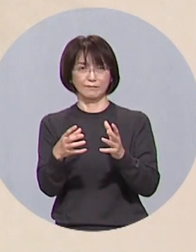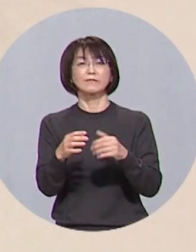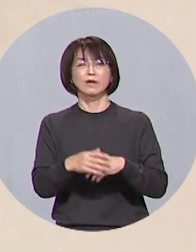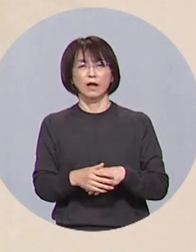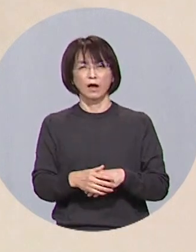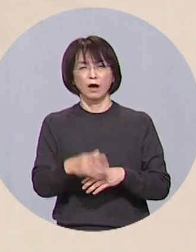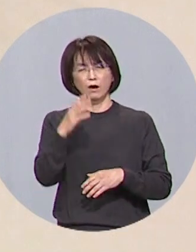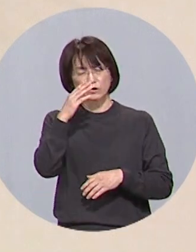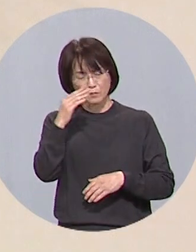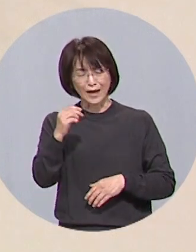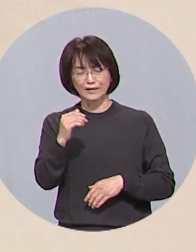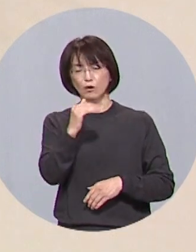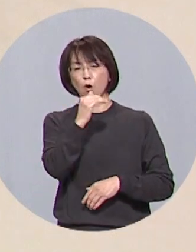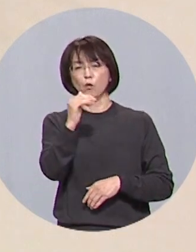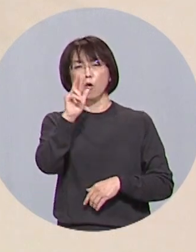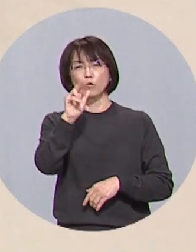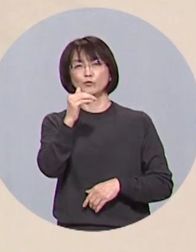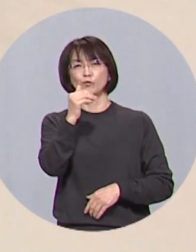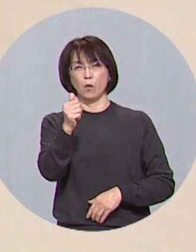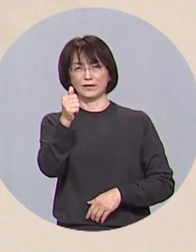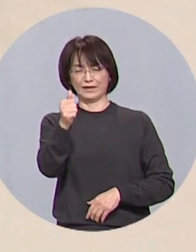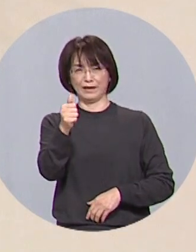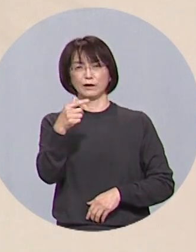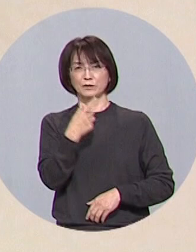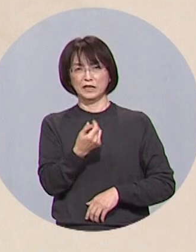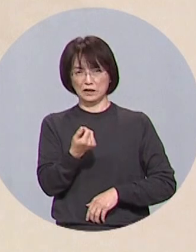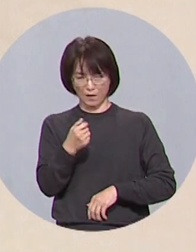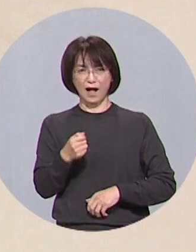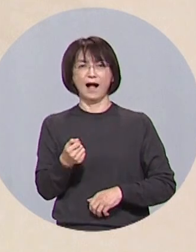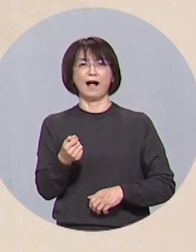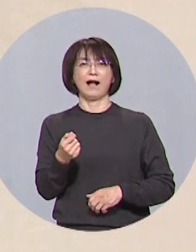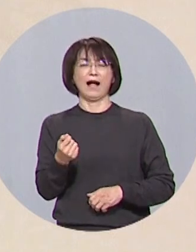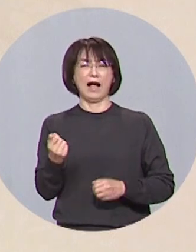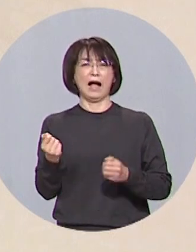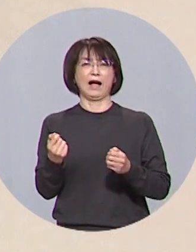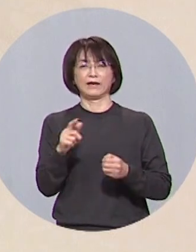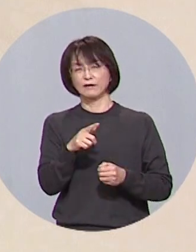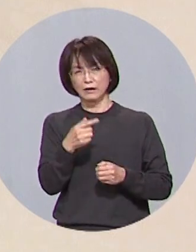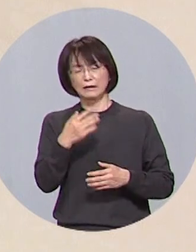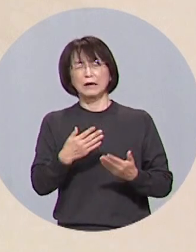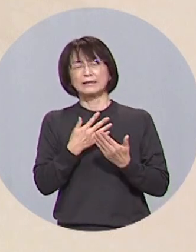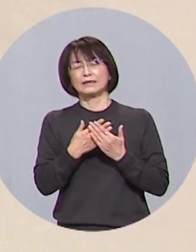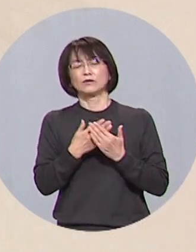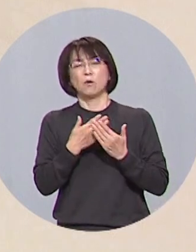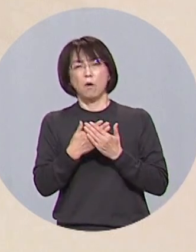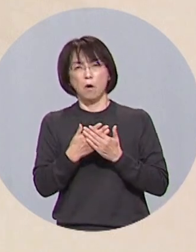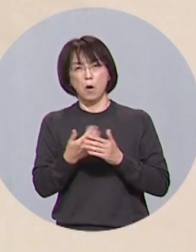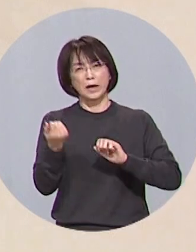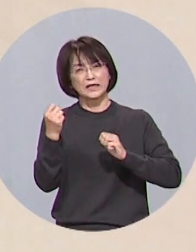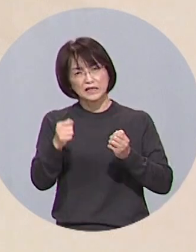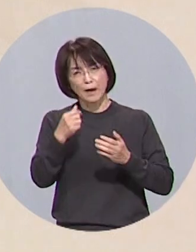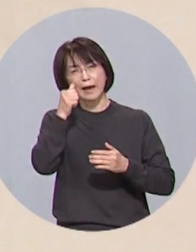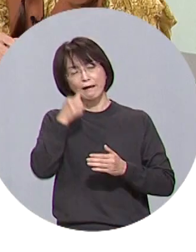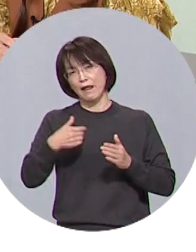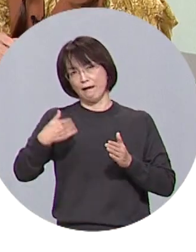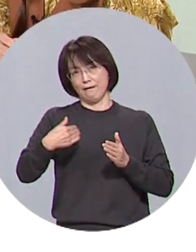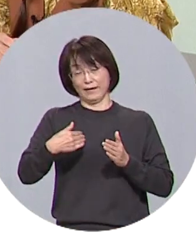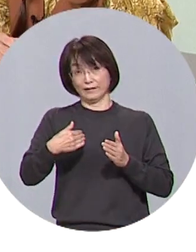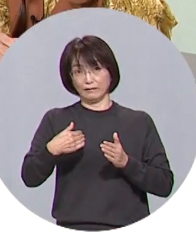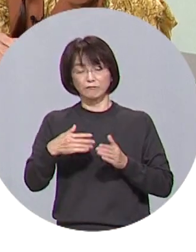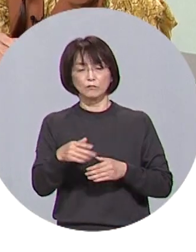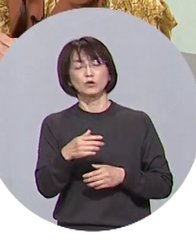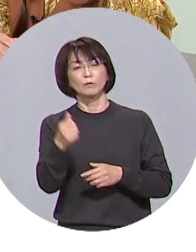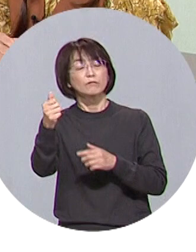ですね、 うん、 ゴルゴさんが僕らやっぱ芸人チームでも緊張してたんで、うん、なかなかお芝居慣れてないから、はい、大丈夫だよって言ったやっぱ